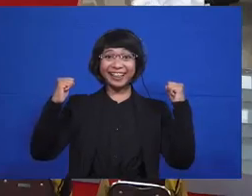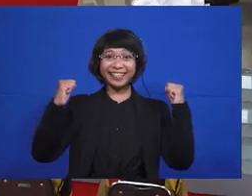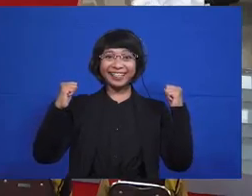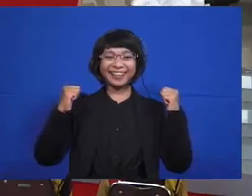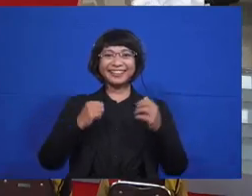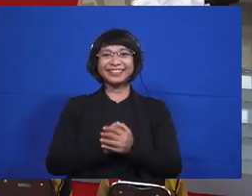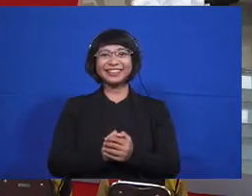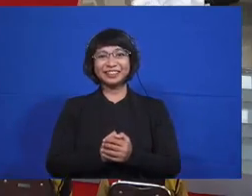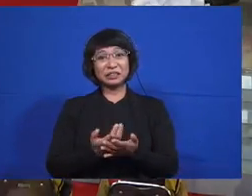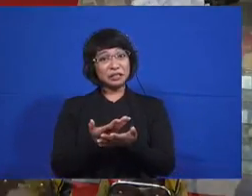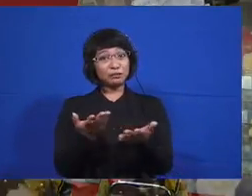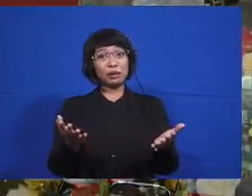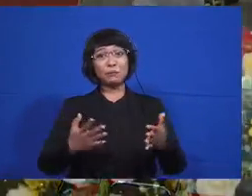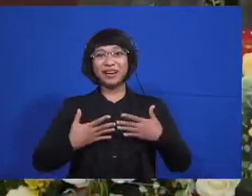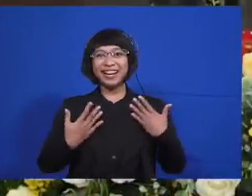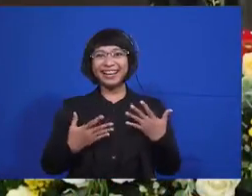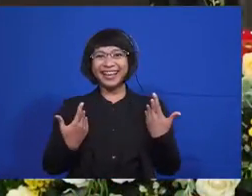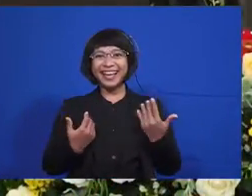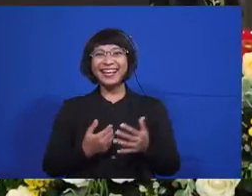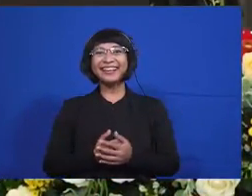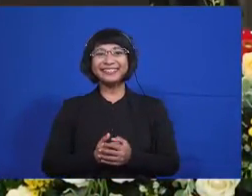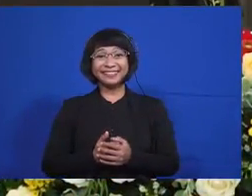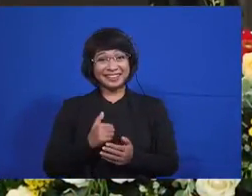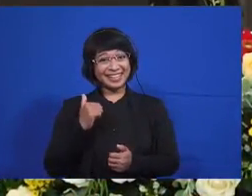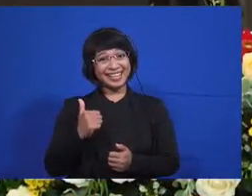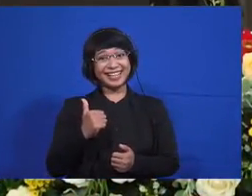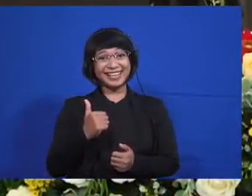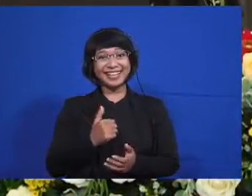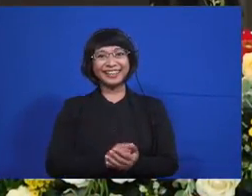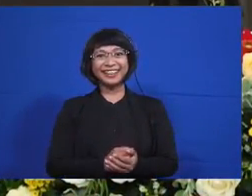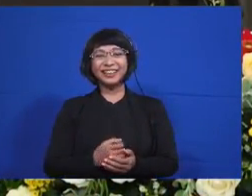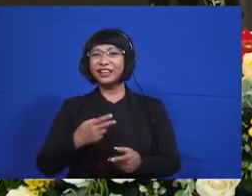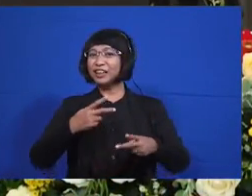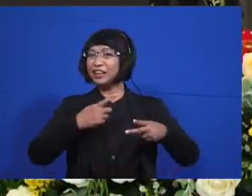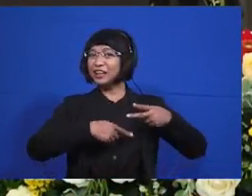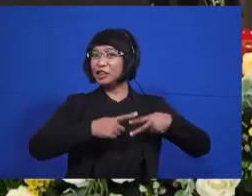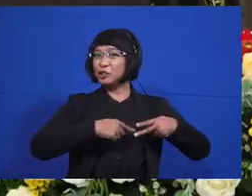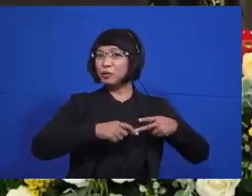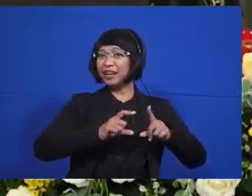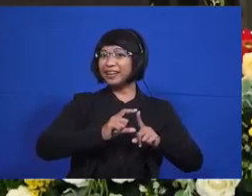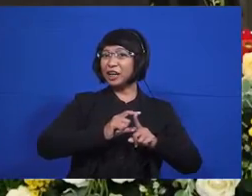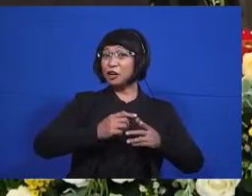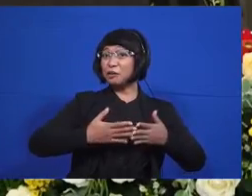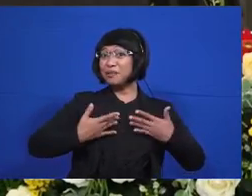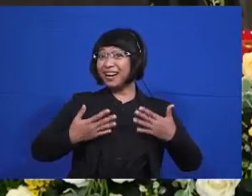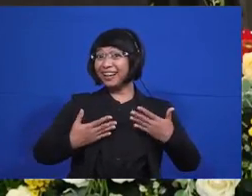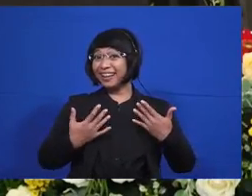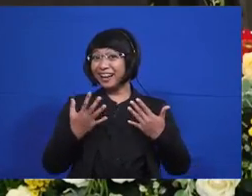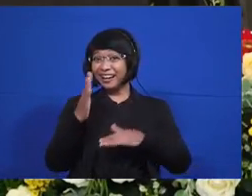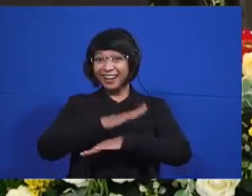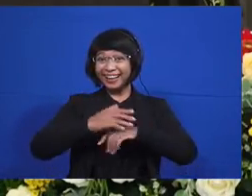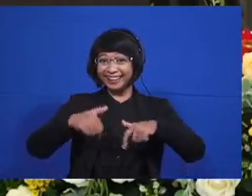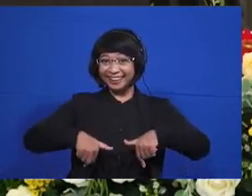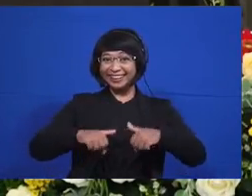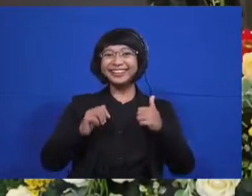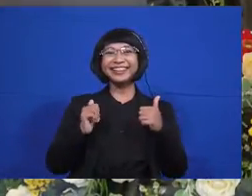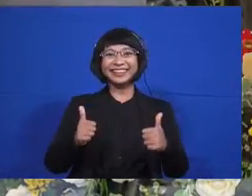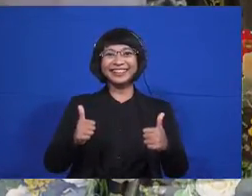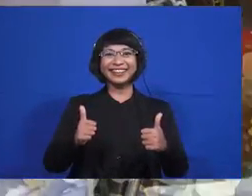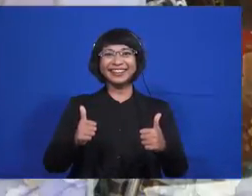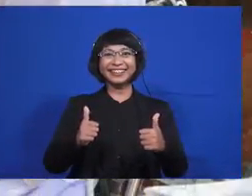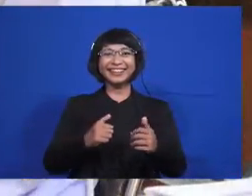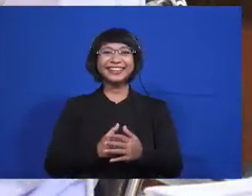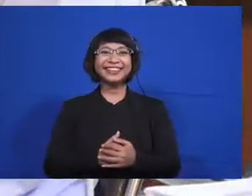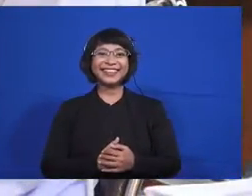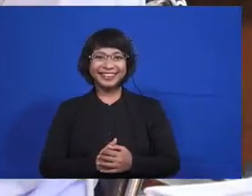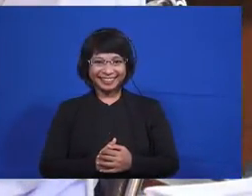sehat ya. Semua bahagia? Bahagia. Kedua diakon kita bahagia hari ini? Bahagia, bahagia. Bahagia ya, syukur pada